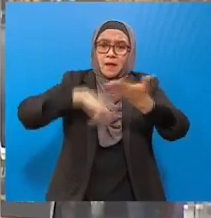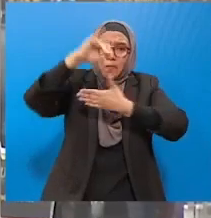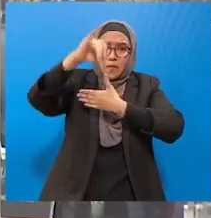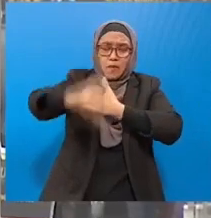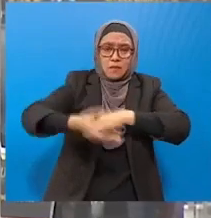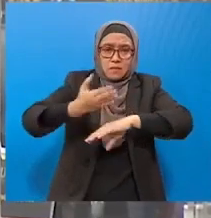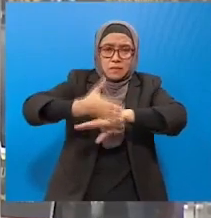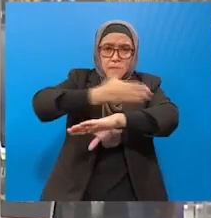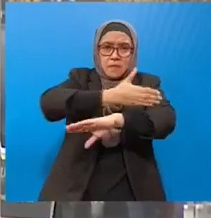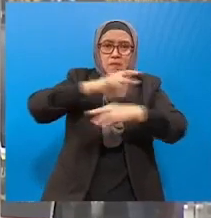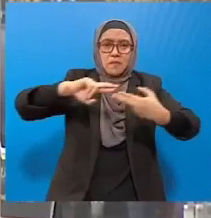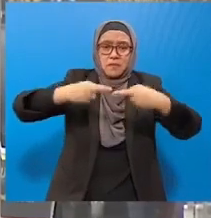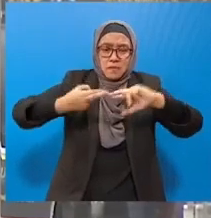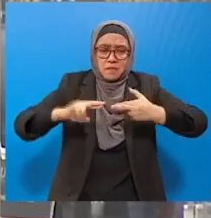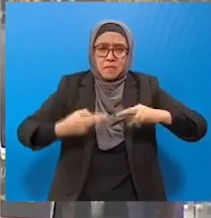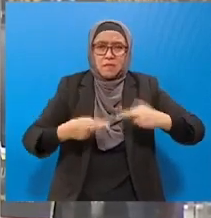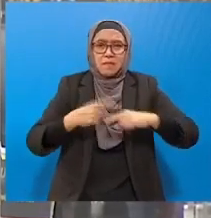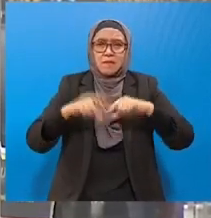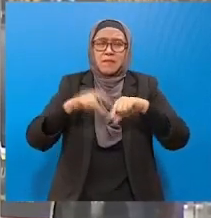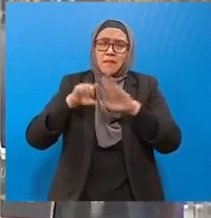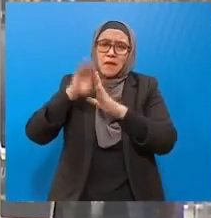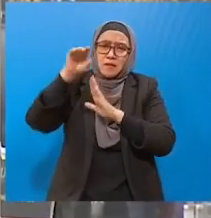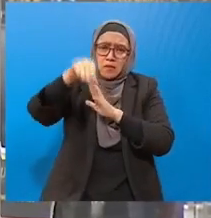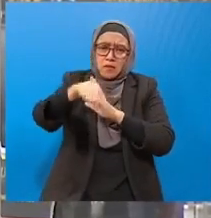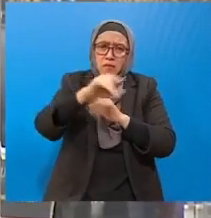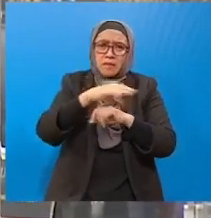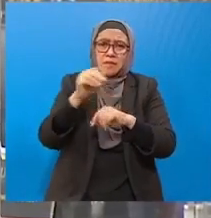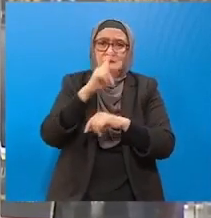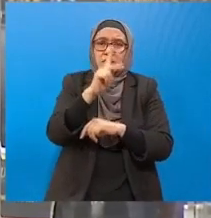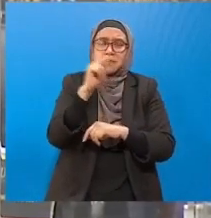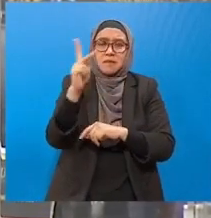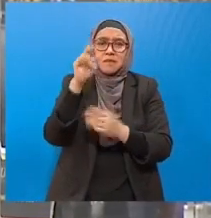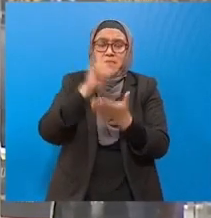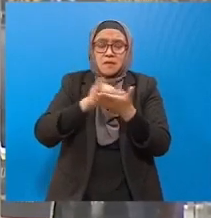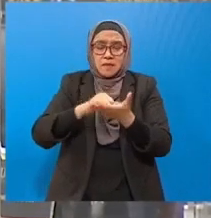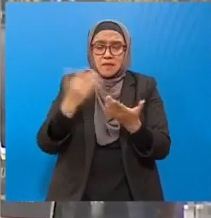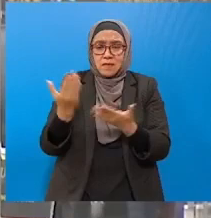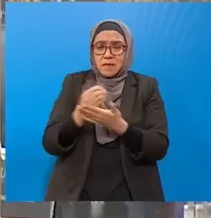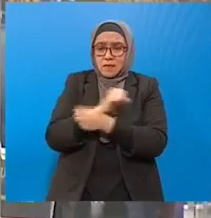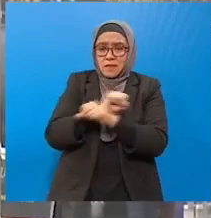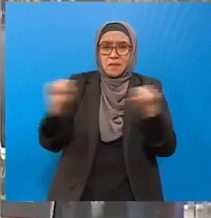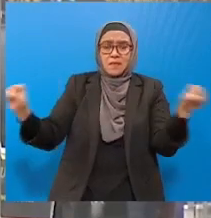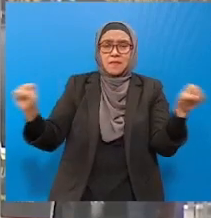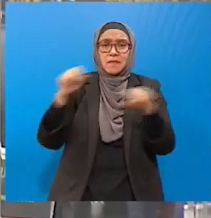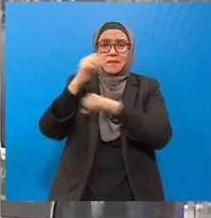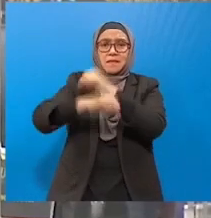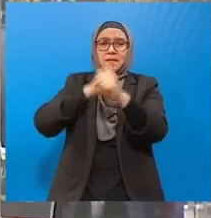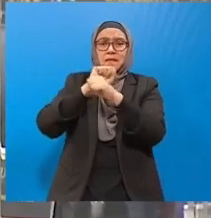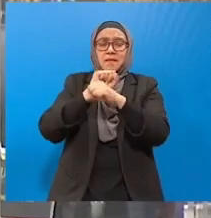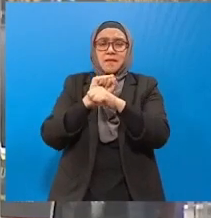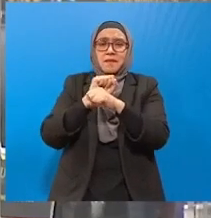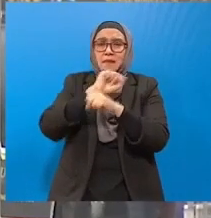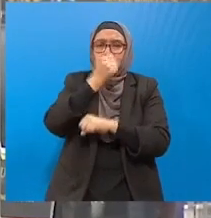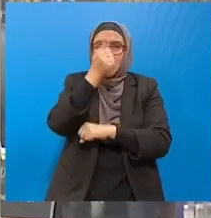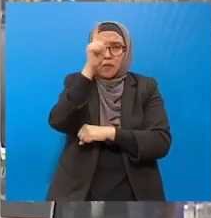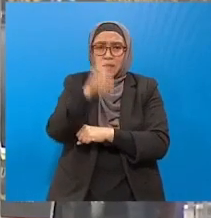JK Kai jalan ini yang baru saya disiapkan yaitu pada 10.000 magus tahun 2001